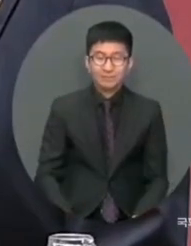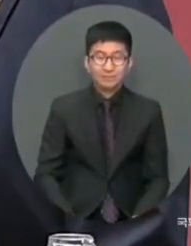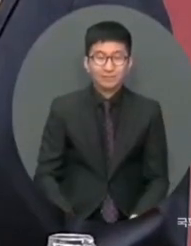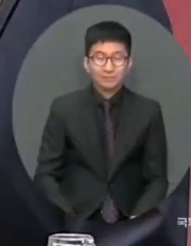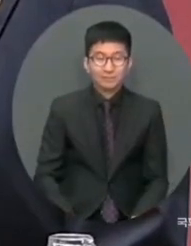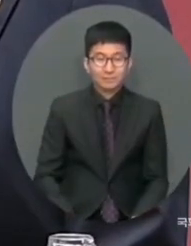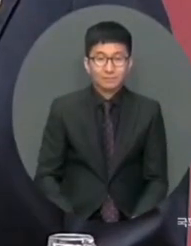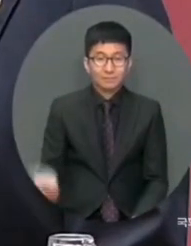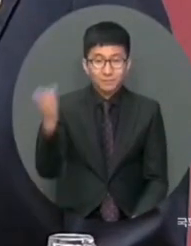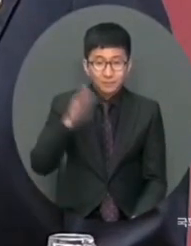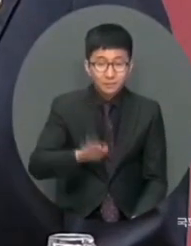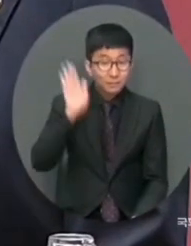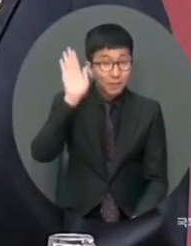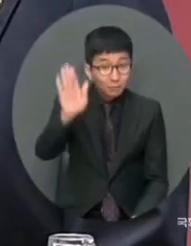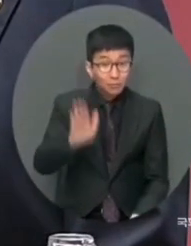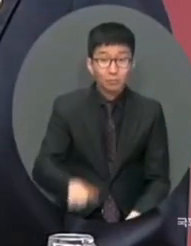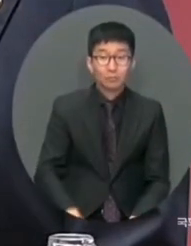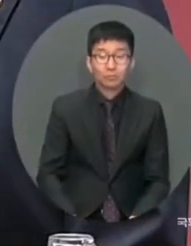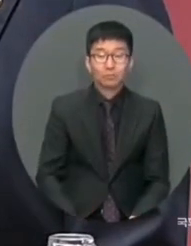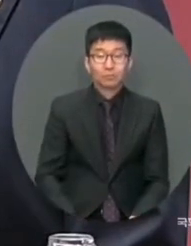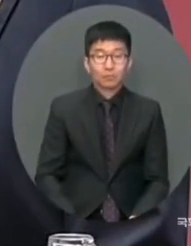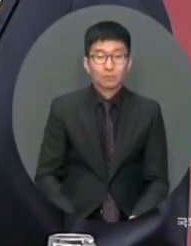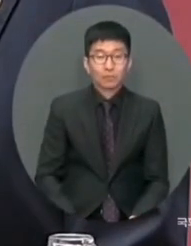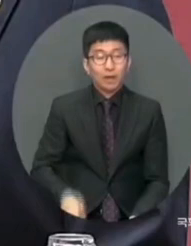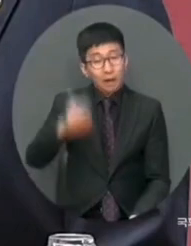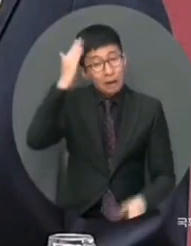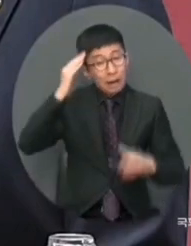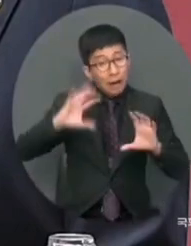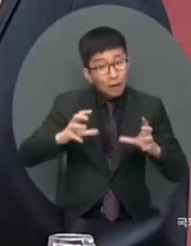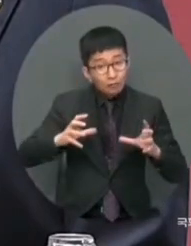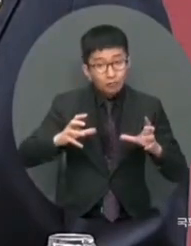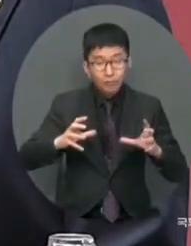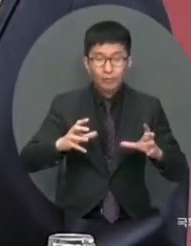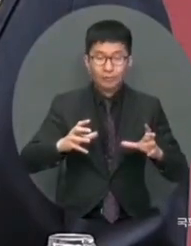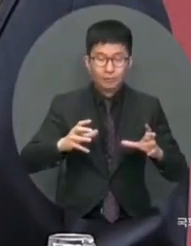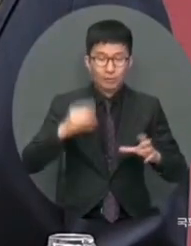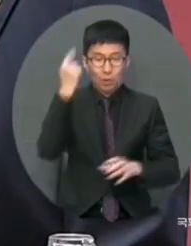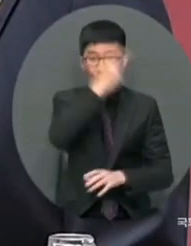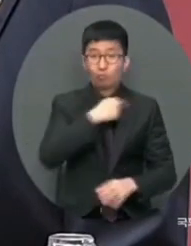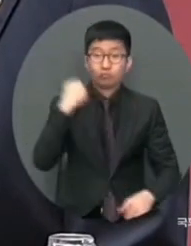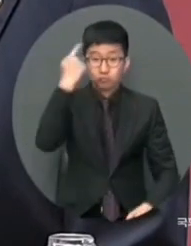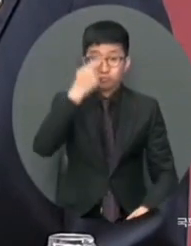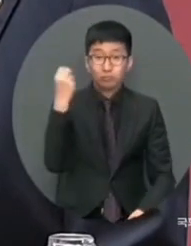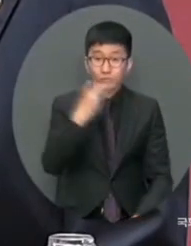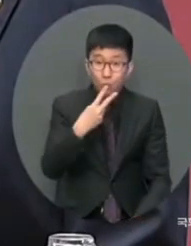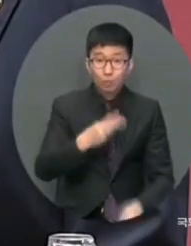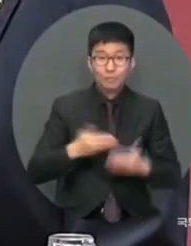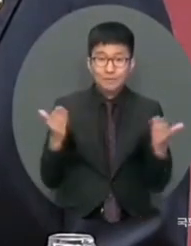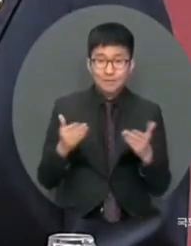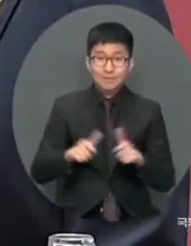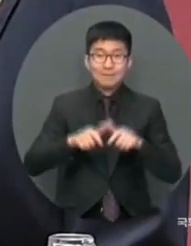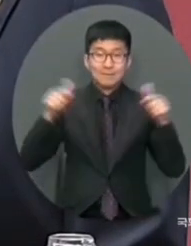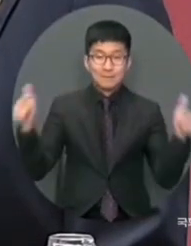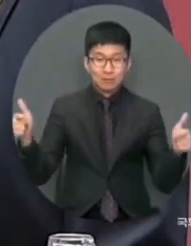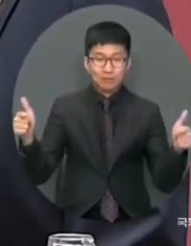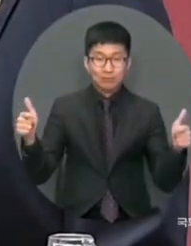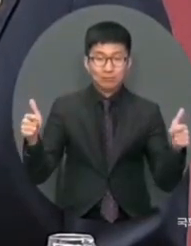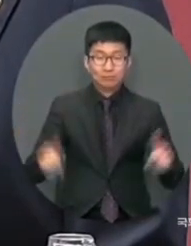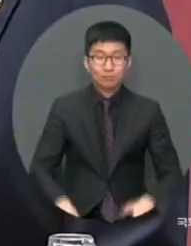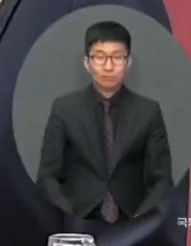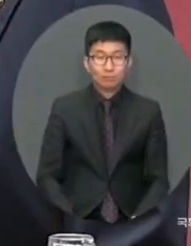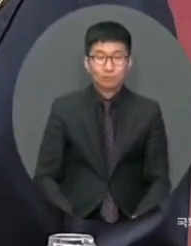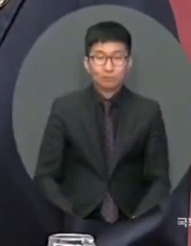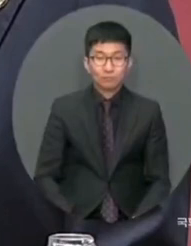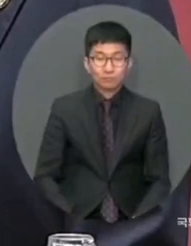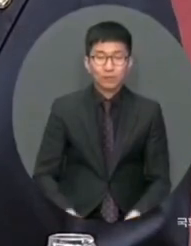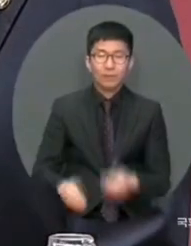어렵지만, 앞으로 이 부분이야말로 대한민국의 국격과 또 일자리 창출에